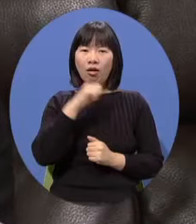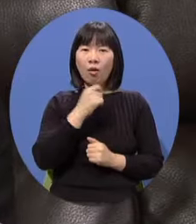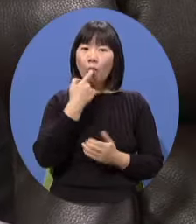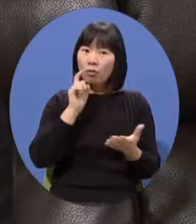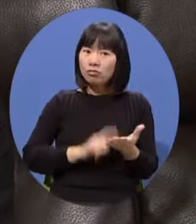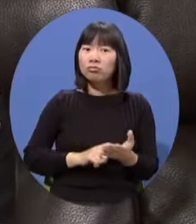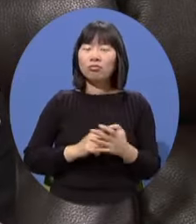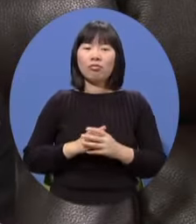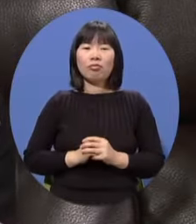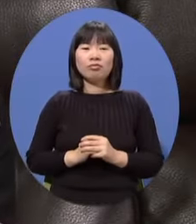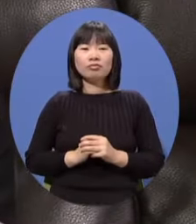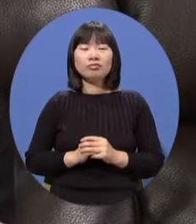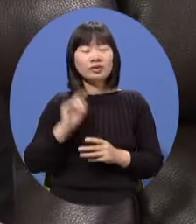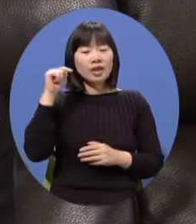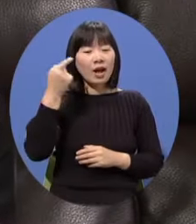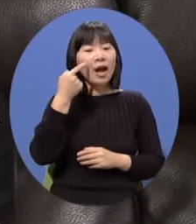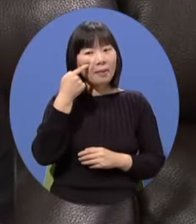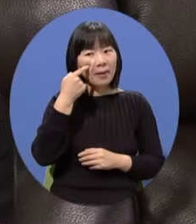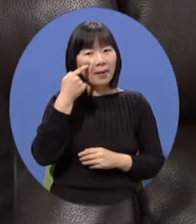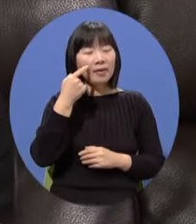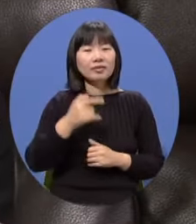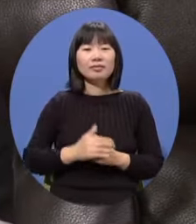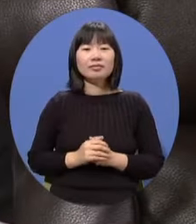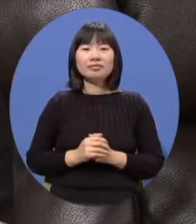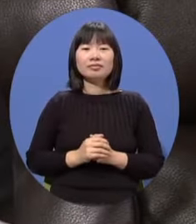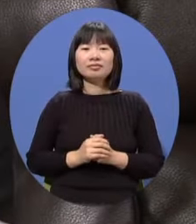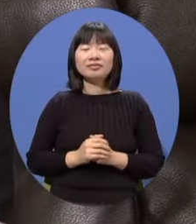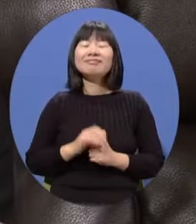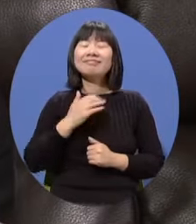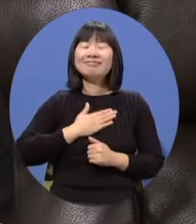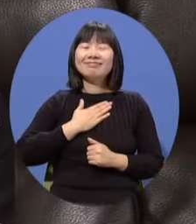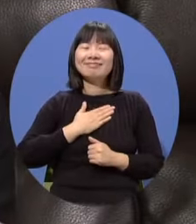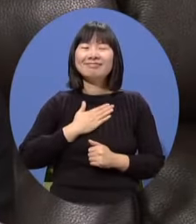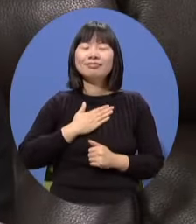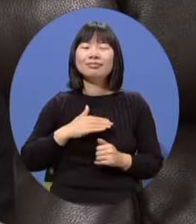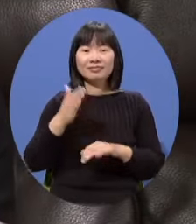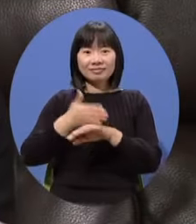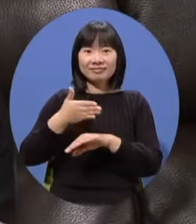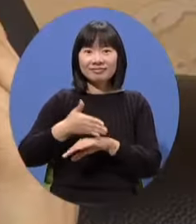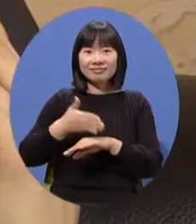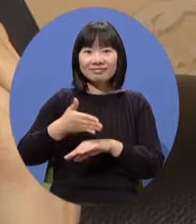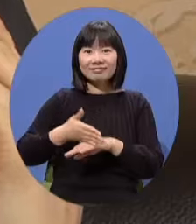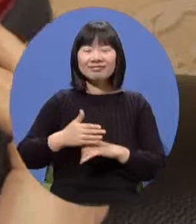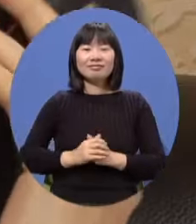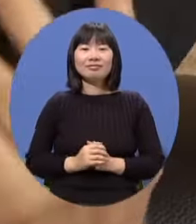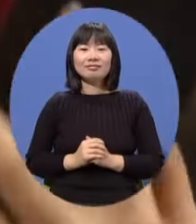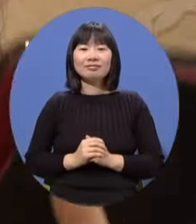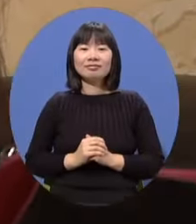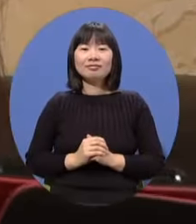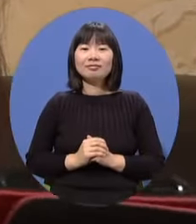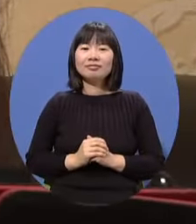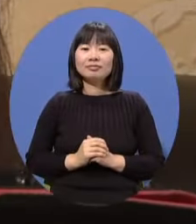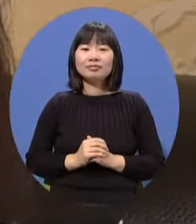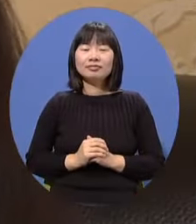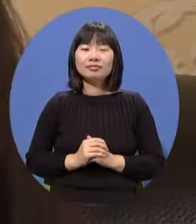쉽네. 다음에 한번 해봐야겠다. 응, 알았어. 고마워.